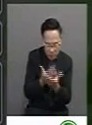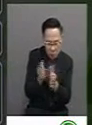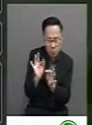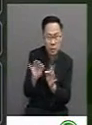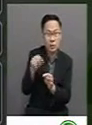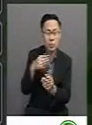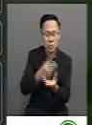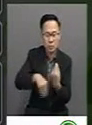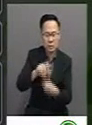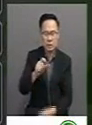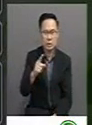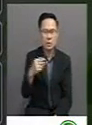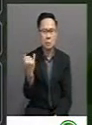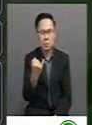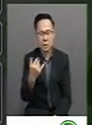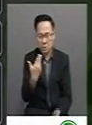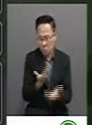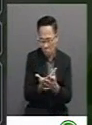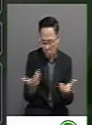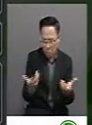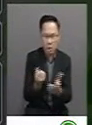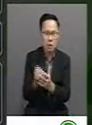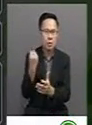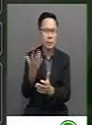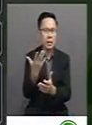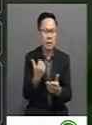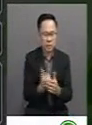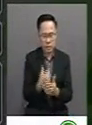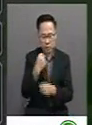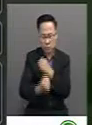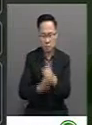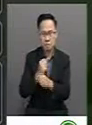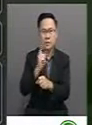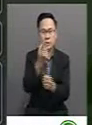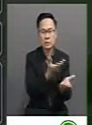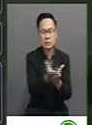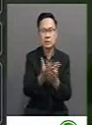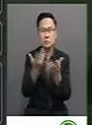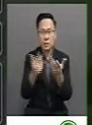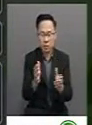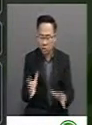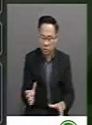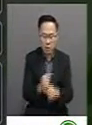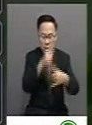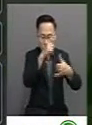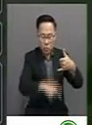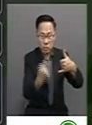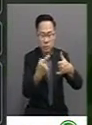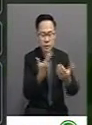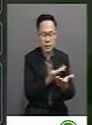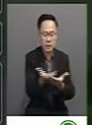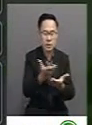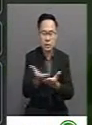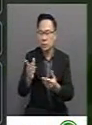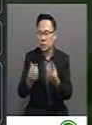าวะเศรษฐกิจค่าครองชีพที่สูงขึ้นแล้วก็มีการใช้จ่ายไปแล้วช่วงปลายปีค่ะขณะที่เฉลี่ยต่อคนนะคะจะอยู่ที่